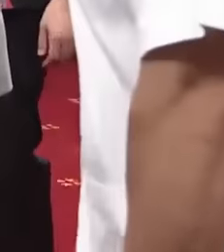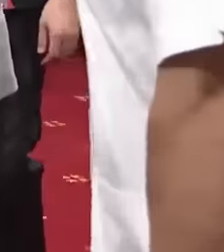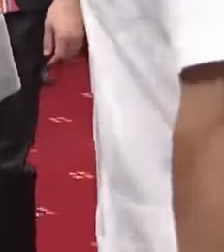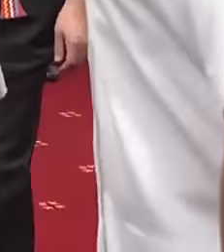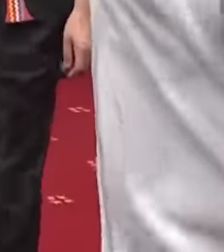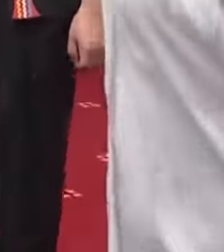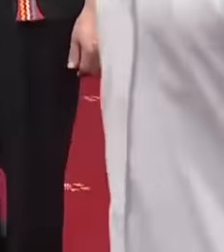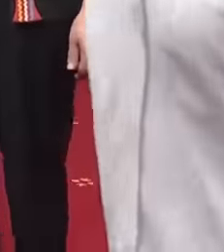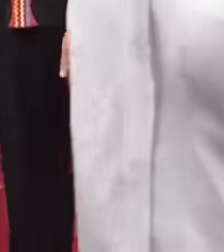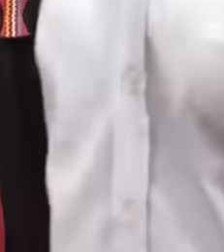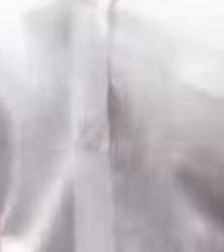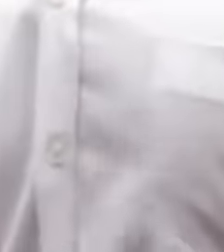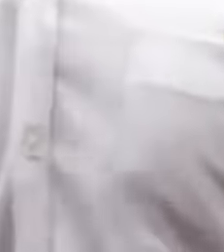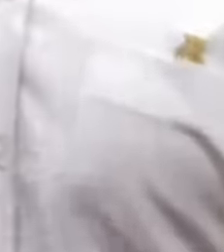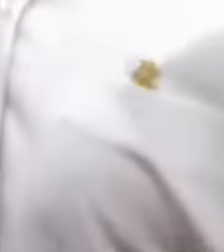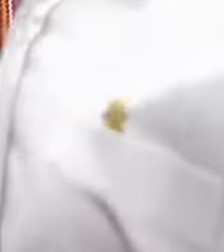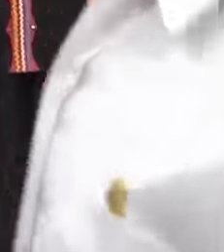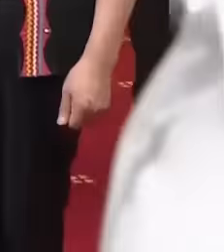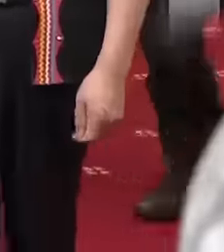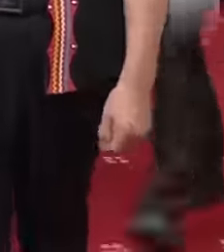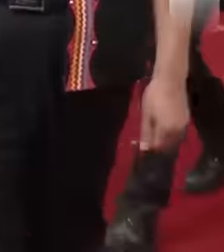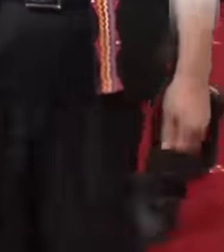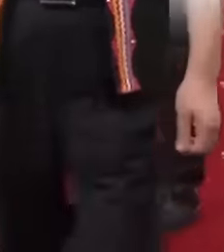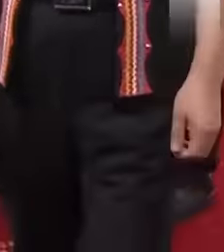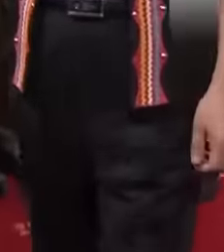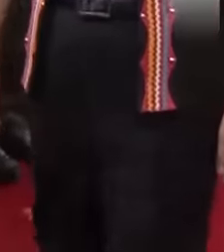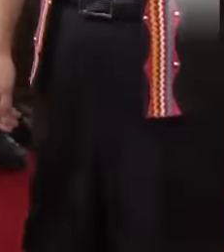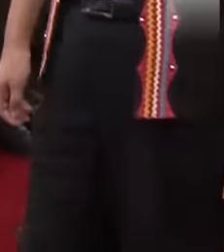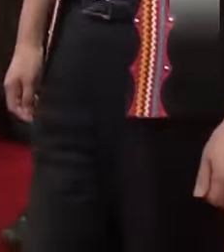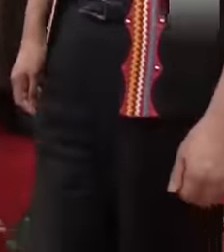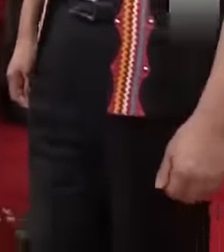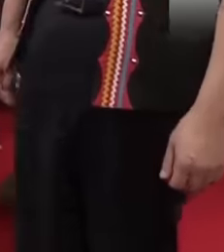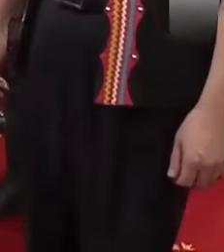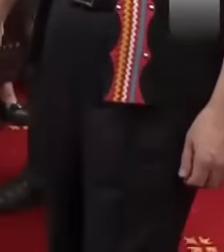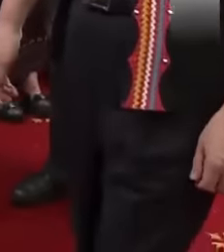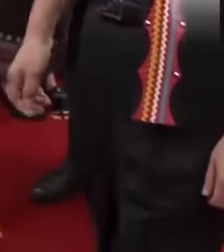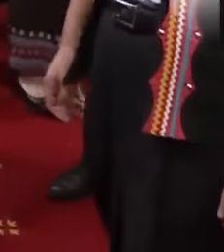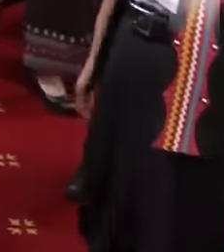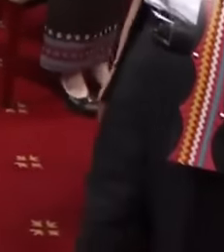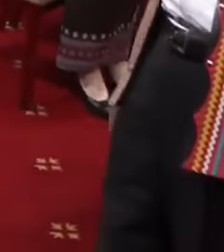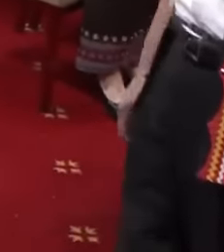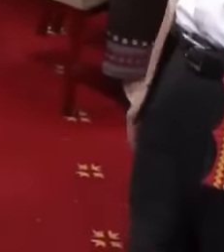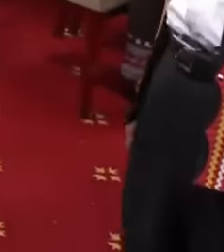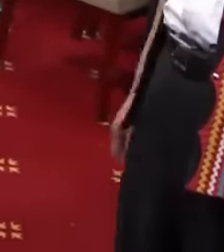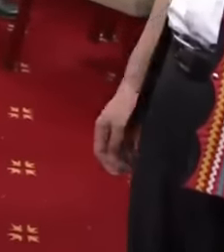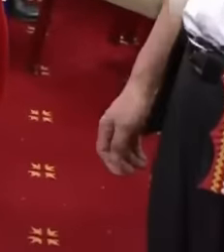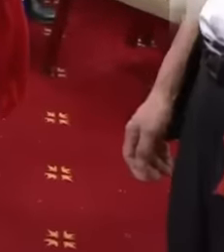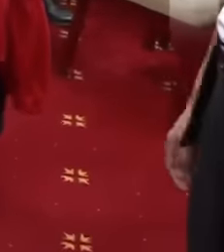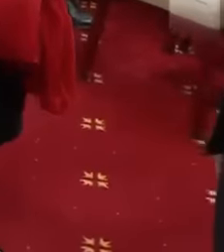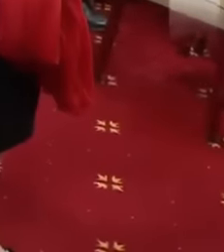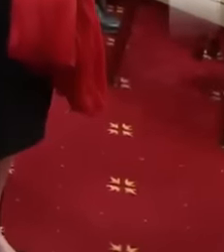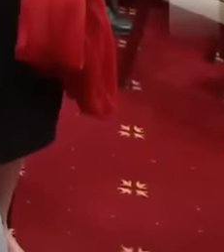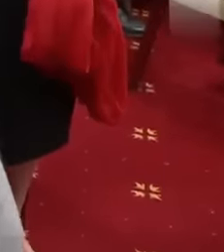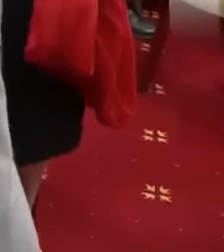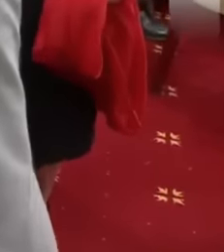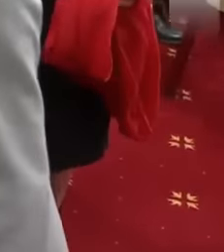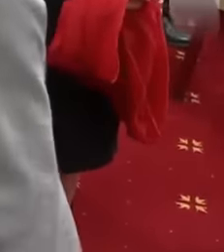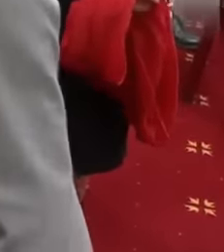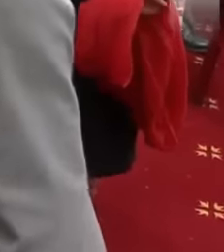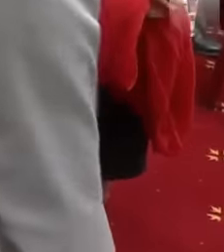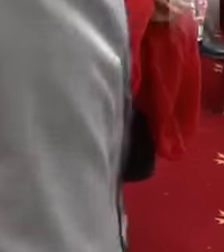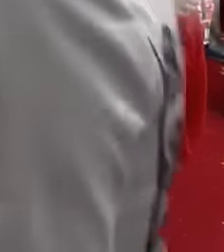骂的，觉得跟他都得烂，这个都错。还说叫说多的丢过，我也不叫我叫我，觉得丁那路那那么破烂，阿克提提人，阿